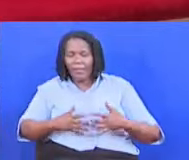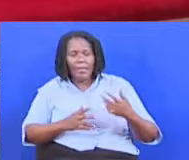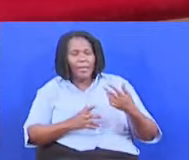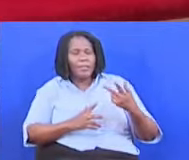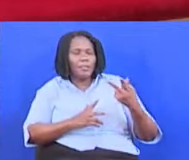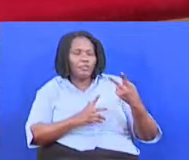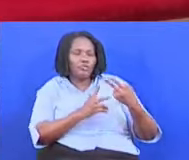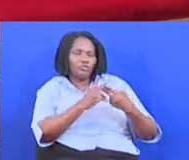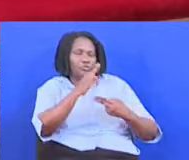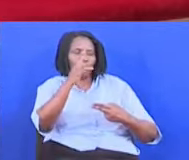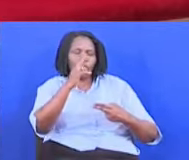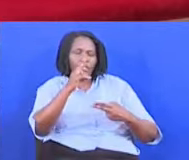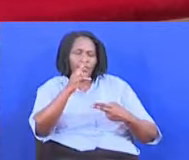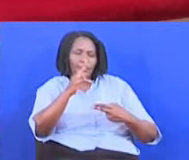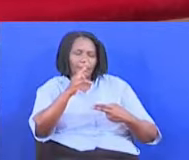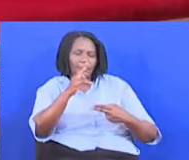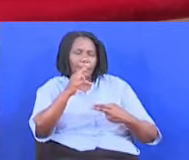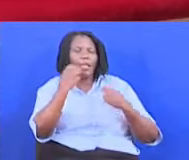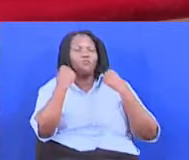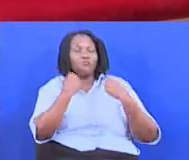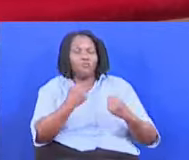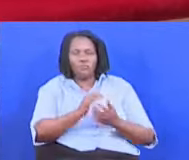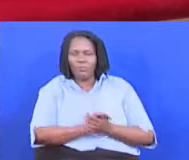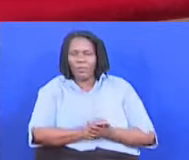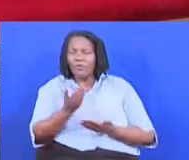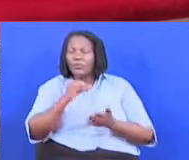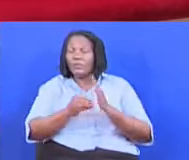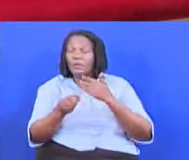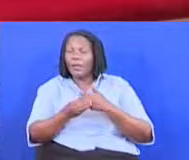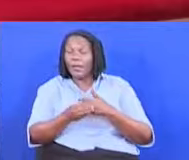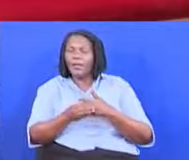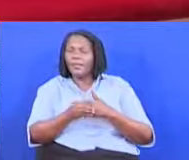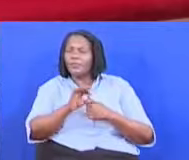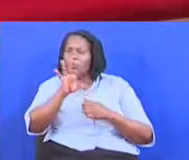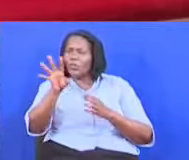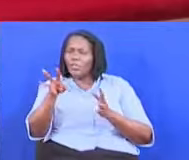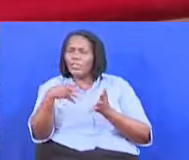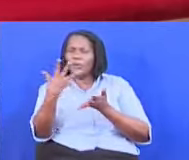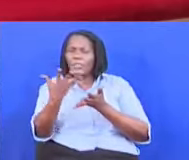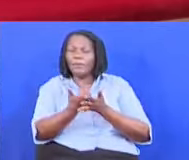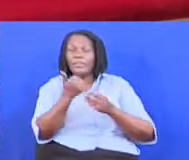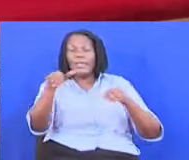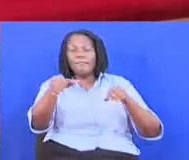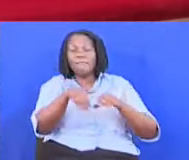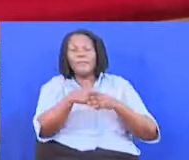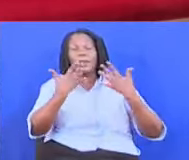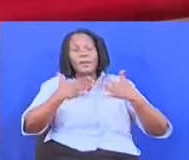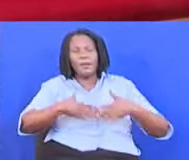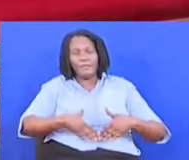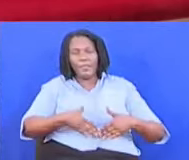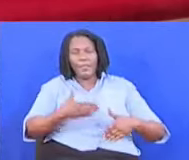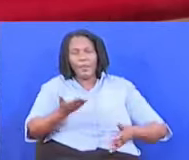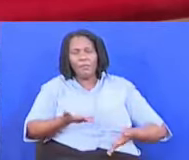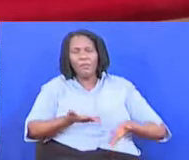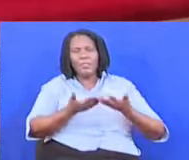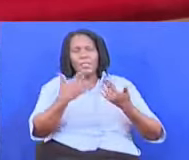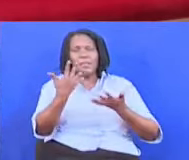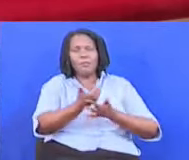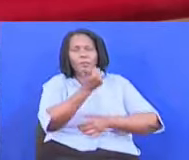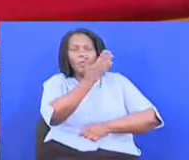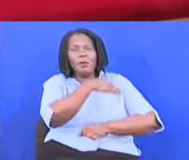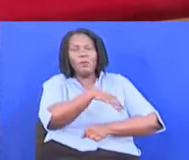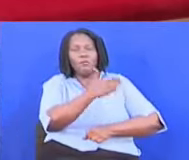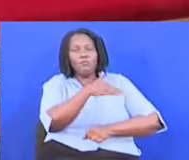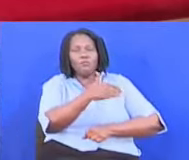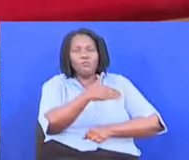kwa kiasi kikubwa, kwa sababu sasa watu hawa watapewa bima ya afya, kadi ya bima ya afya, na hivyo itawezesha kupata huduma